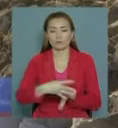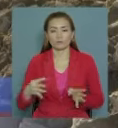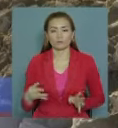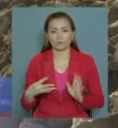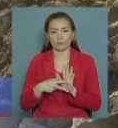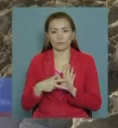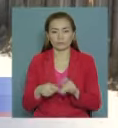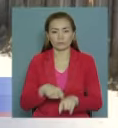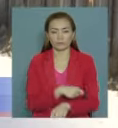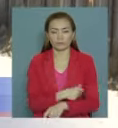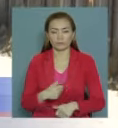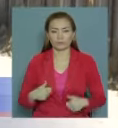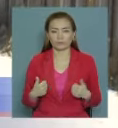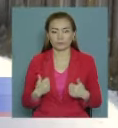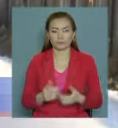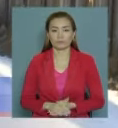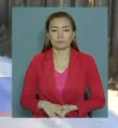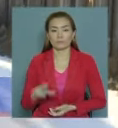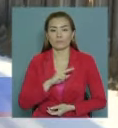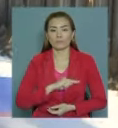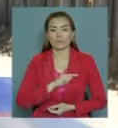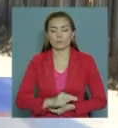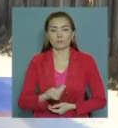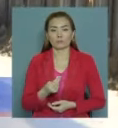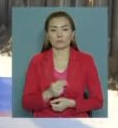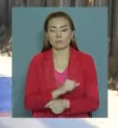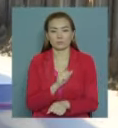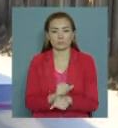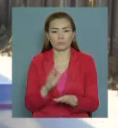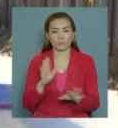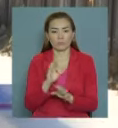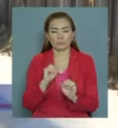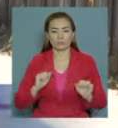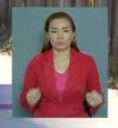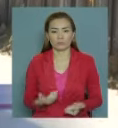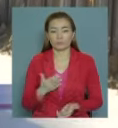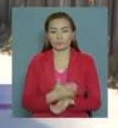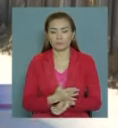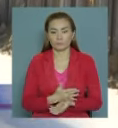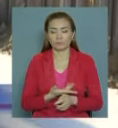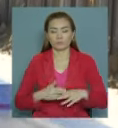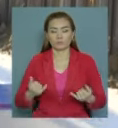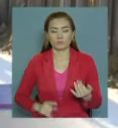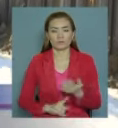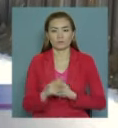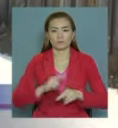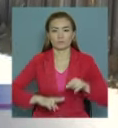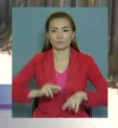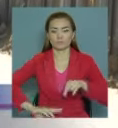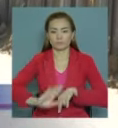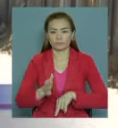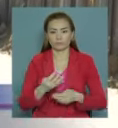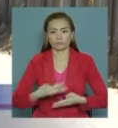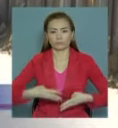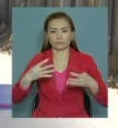8 километров. В январе работы были немного приостановлены из-за непогоды. Так, темп у нас сейчас средний,